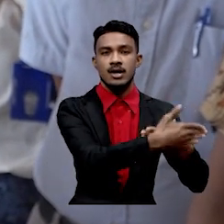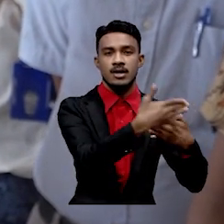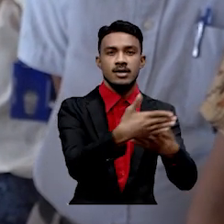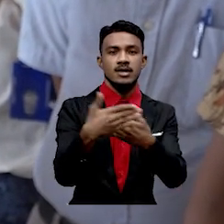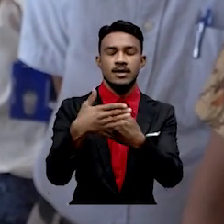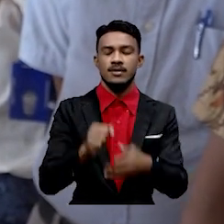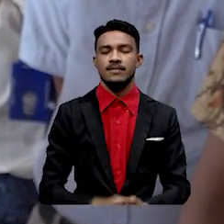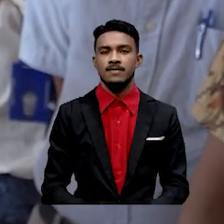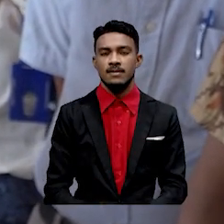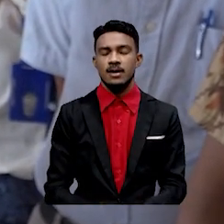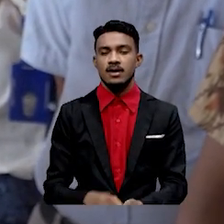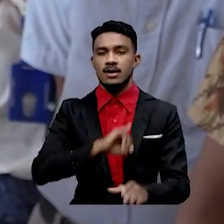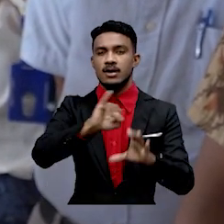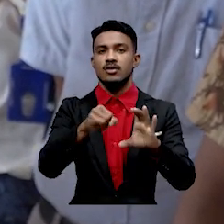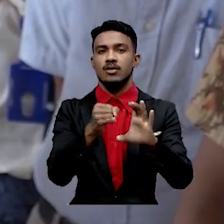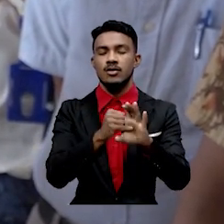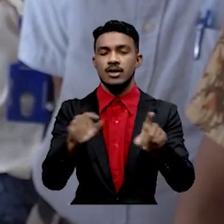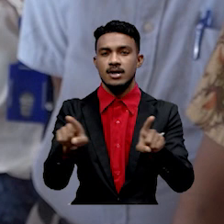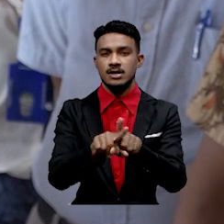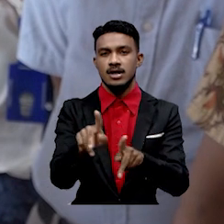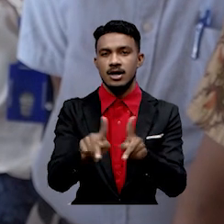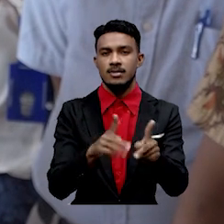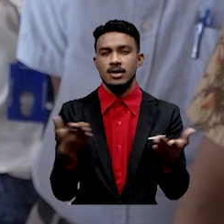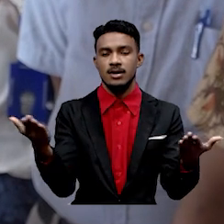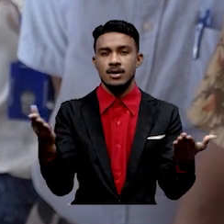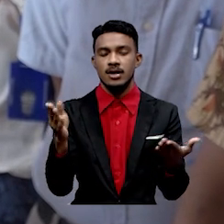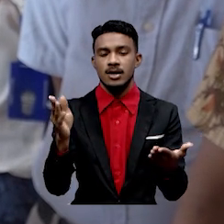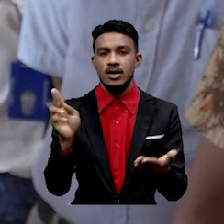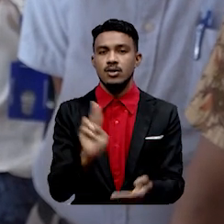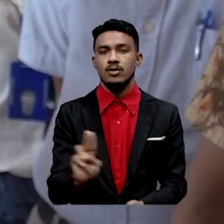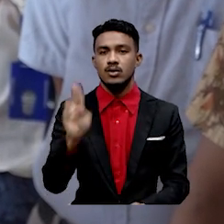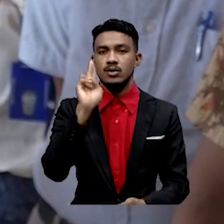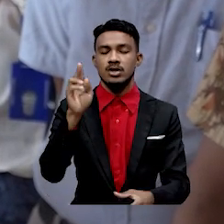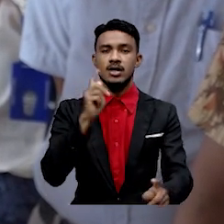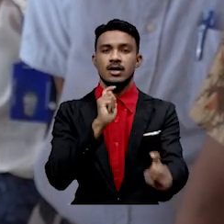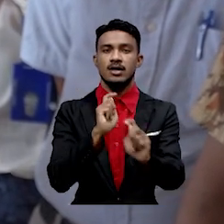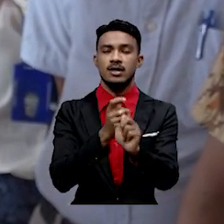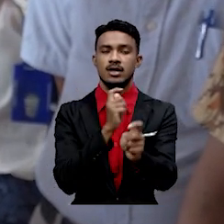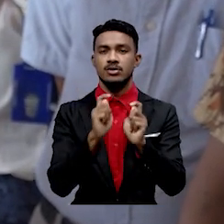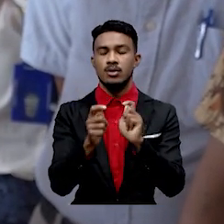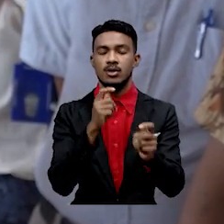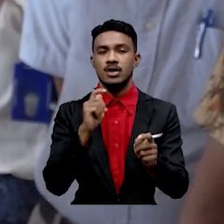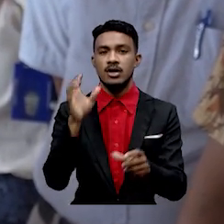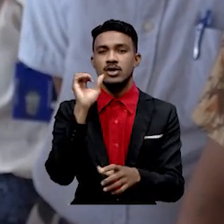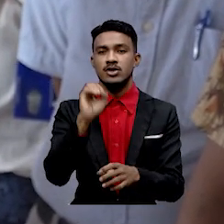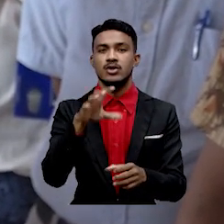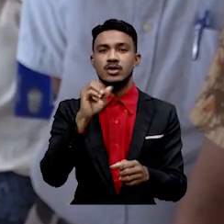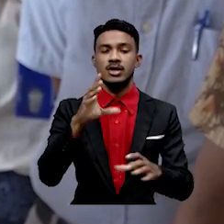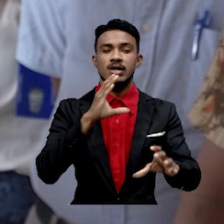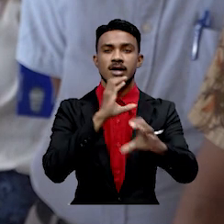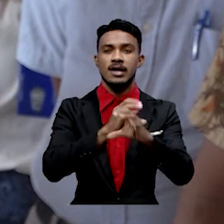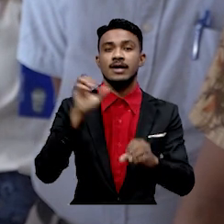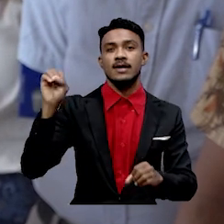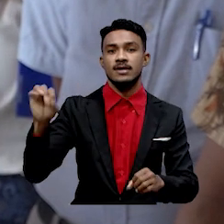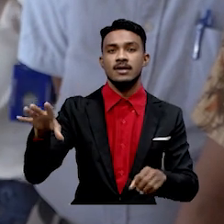ne ye inclui mo sane san e masira ne be mo utiliza transporte ate ka sira soe lisu ne ne husi kare talaran de i soe